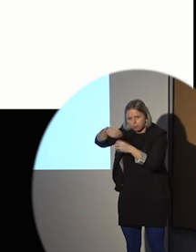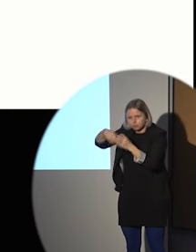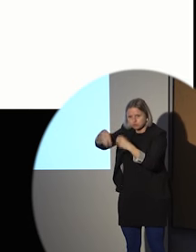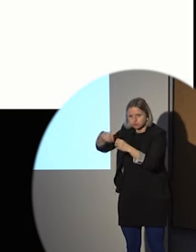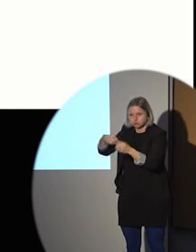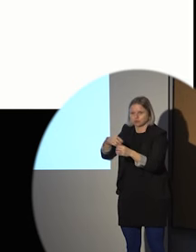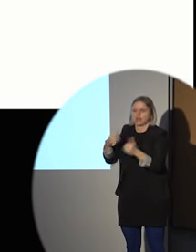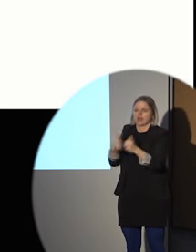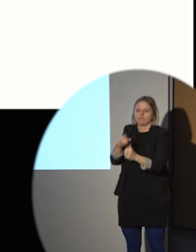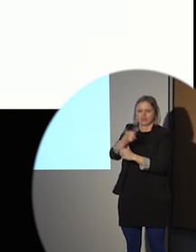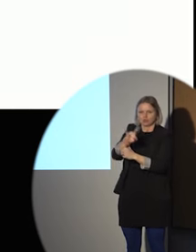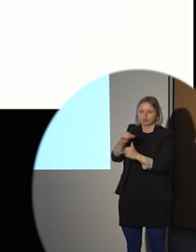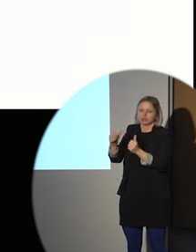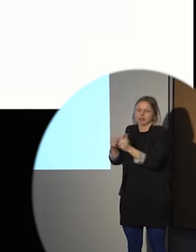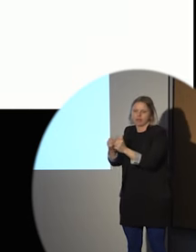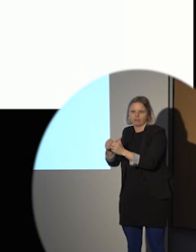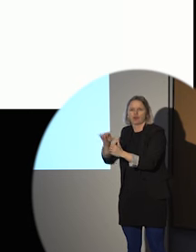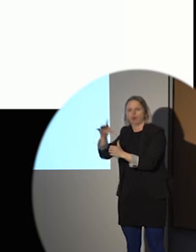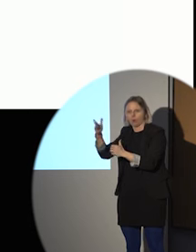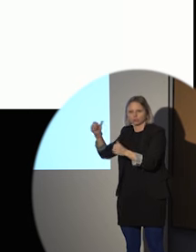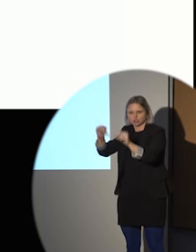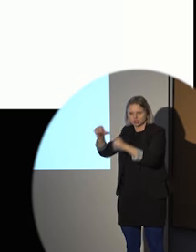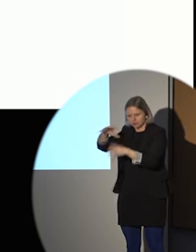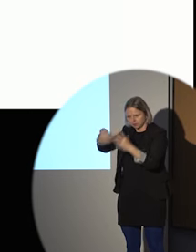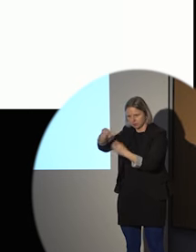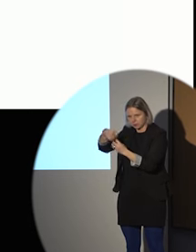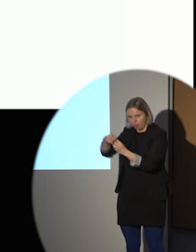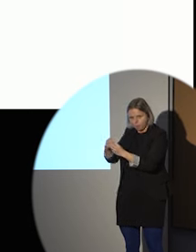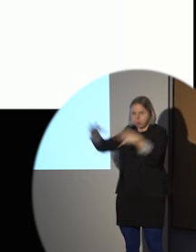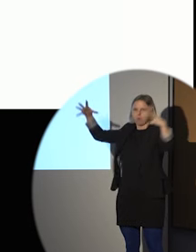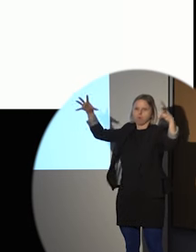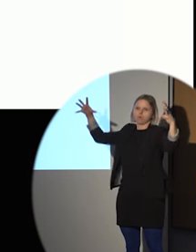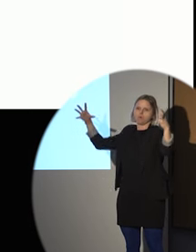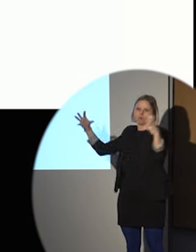et l'hélium. Et puis Rho Ophiuchi,